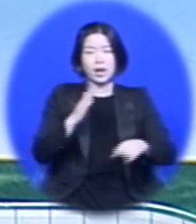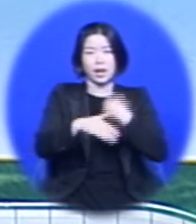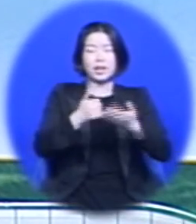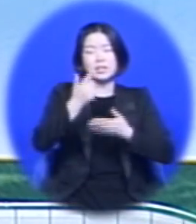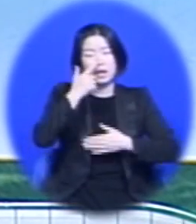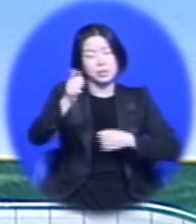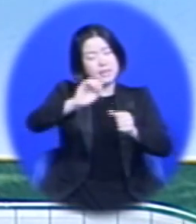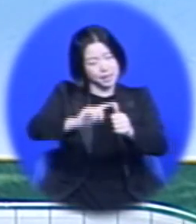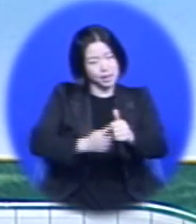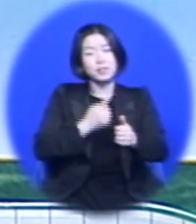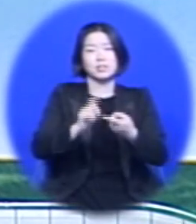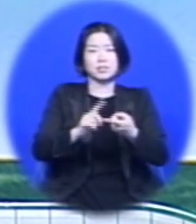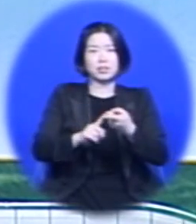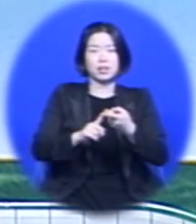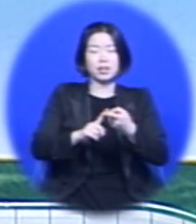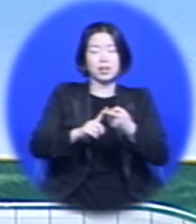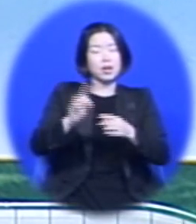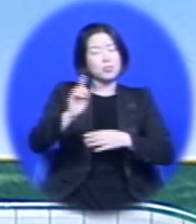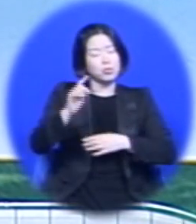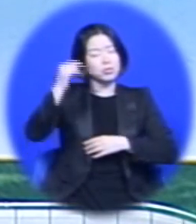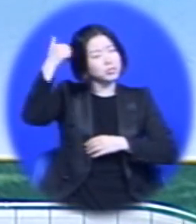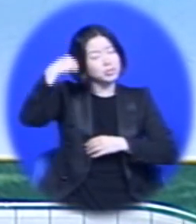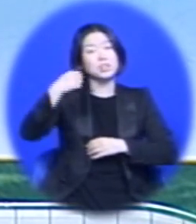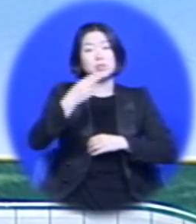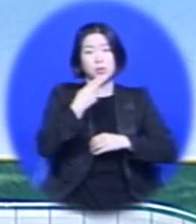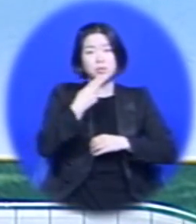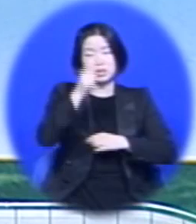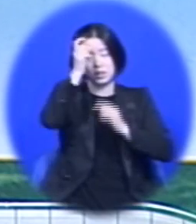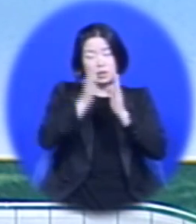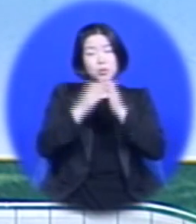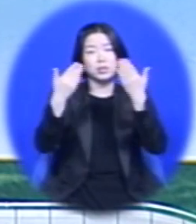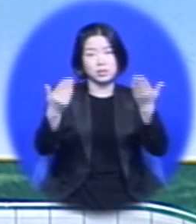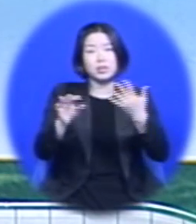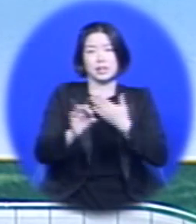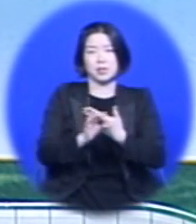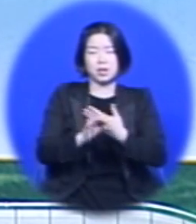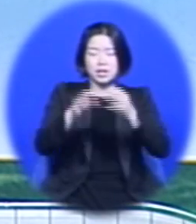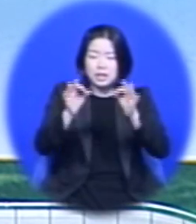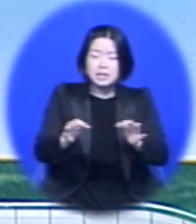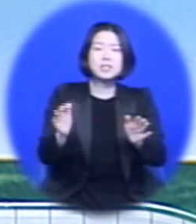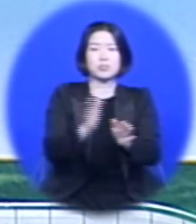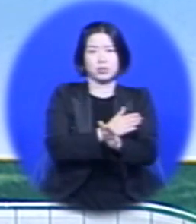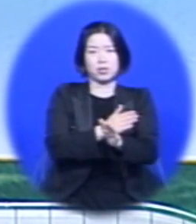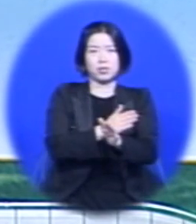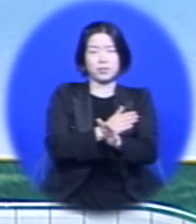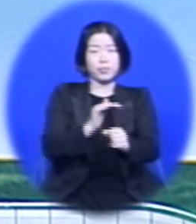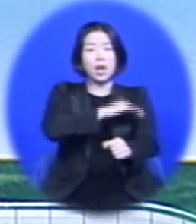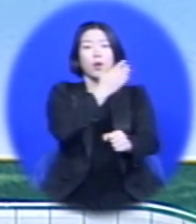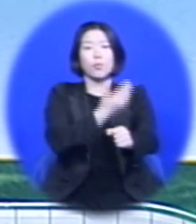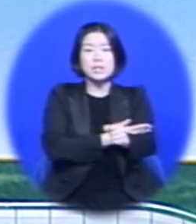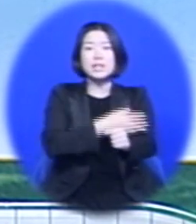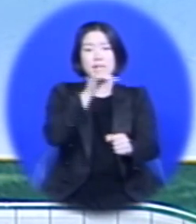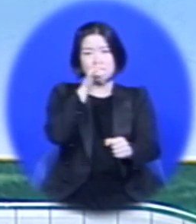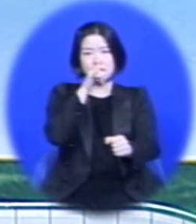그렇게 자연스럽게 그저 별 느낌 없이 기도하셨다고 한다면 이제부터는 권세가